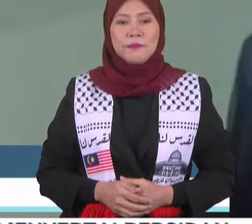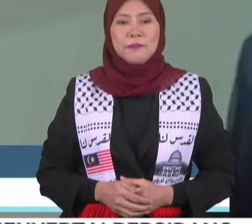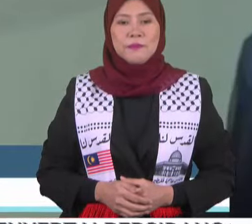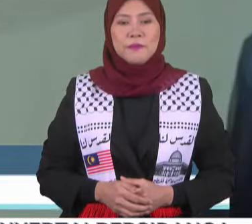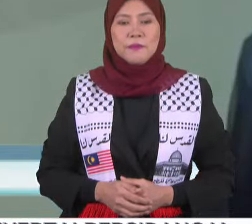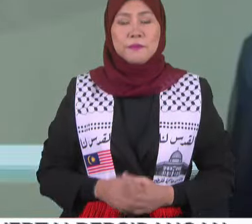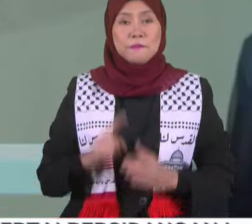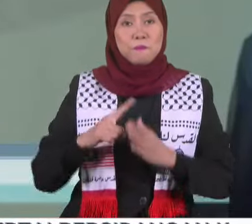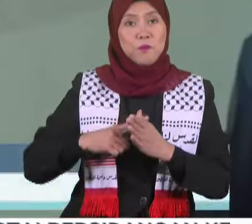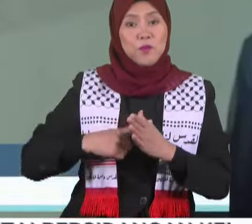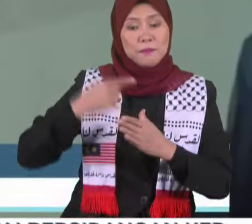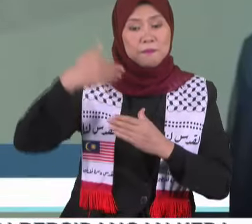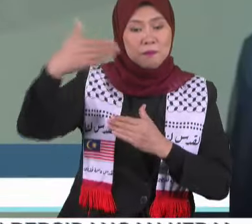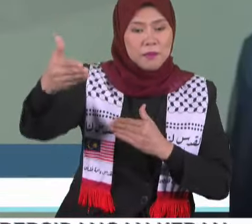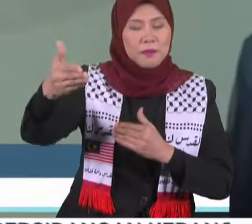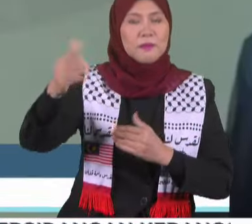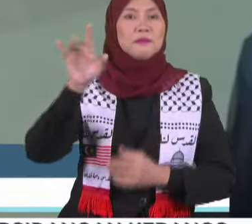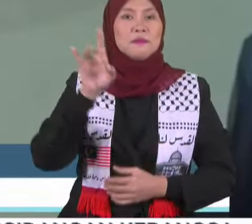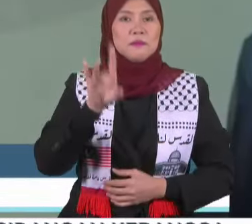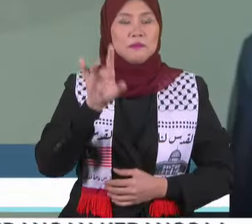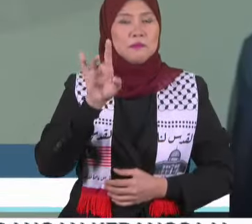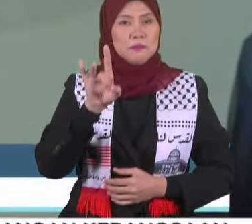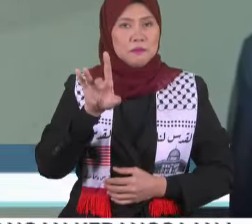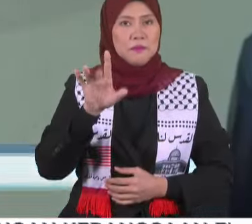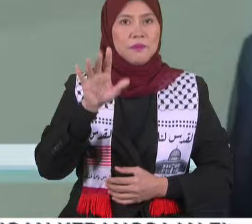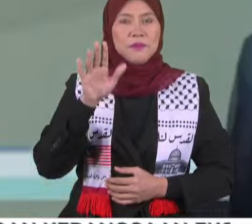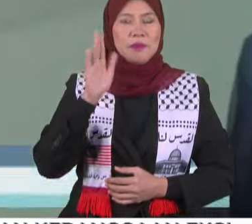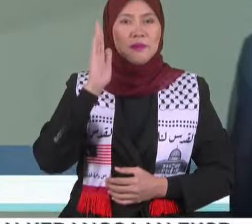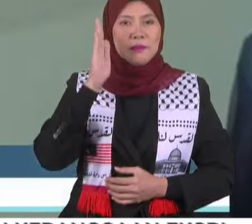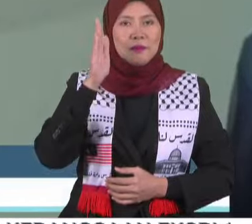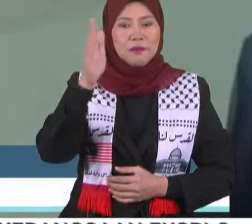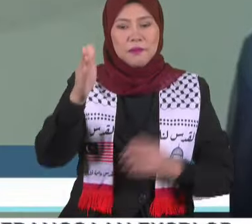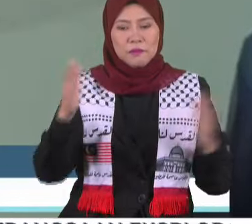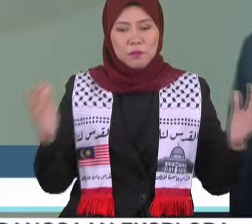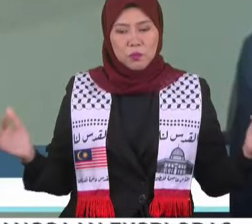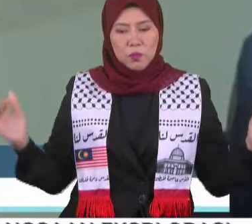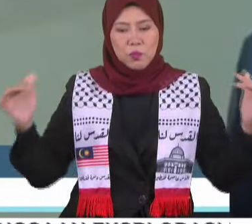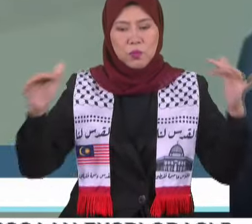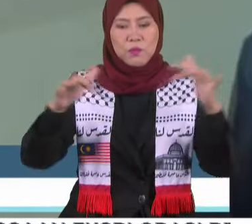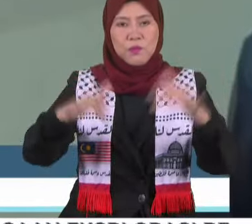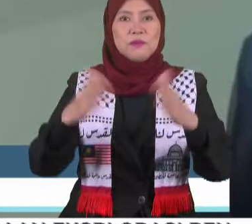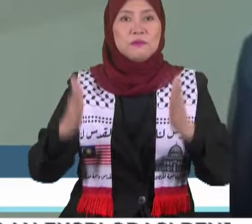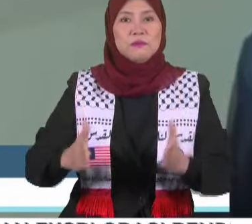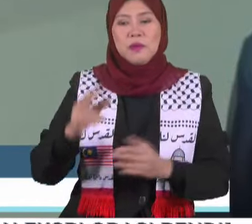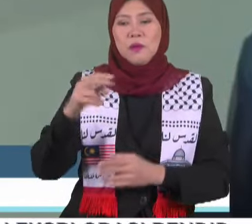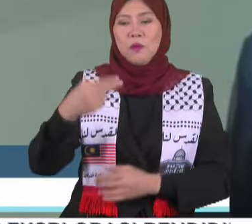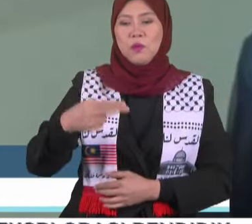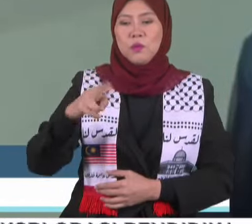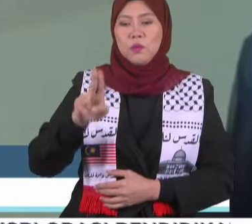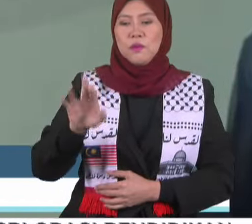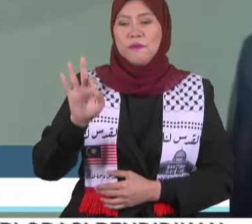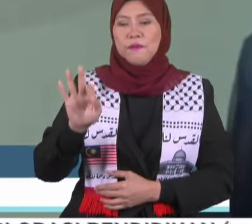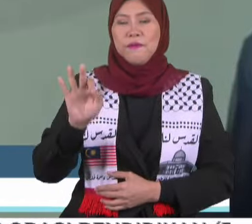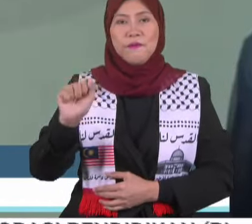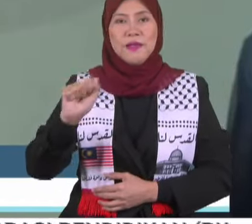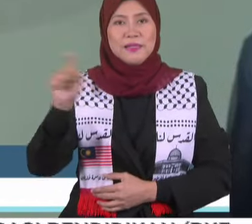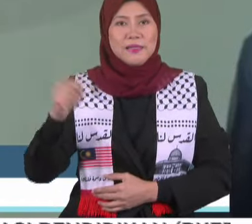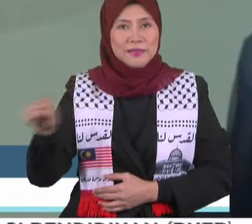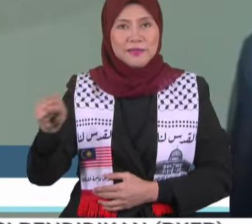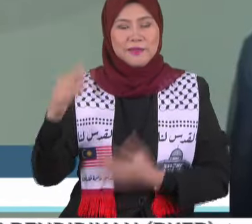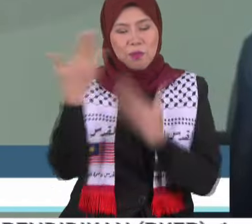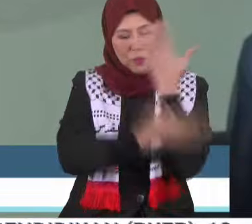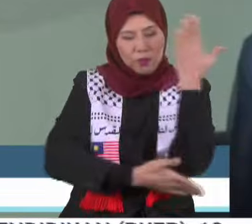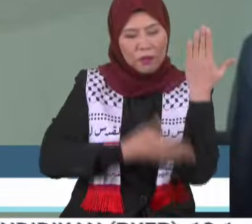Pada bulan hadapan, insyaAllah ketika itu kita akan kumpulkan hufaz di seluruh negara seramai